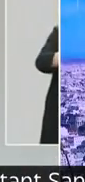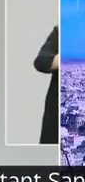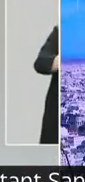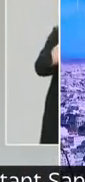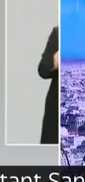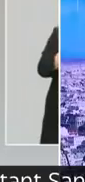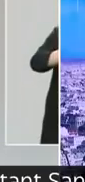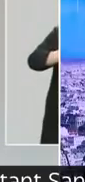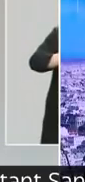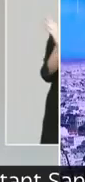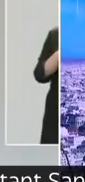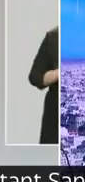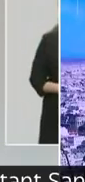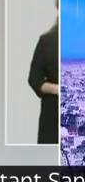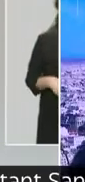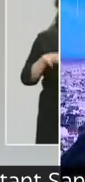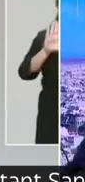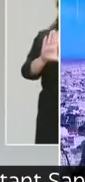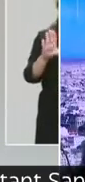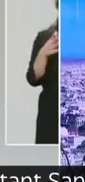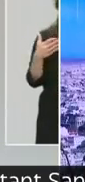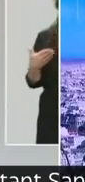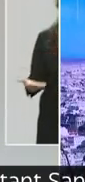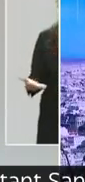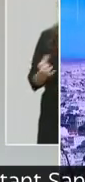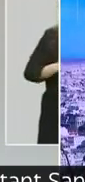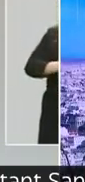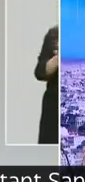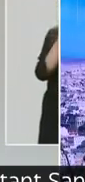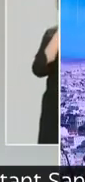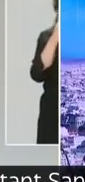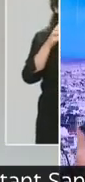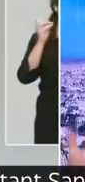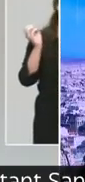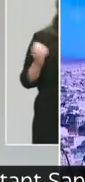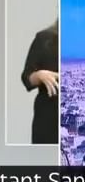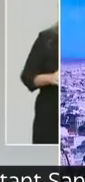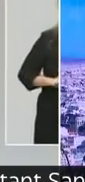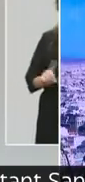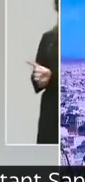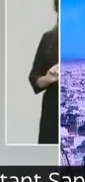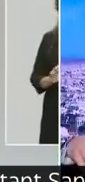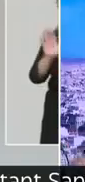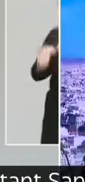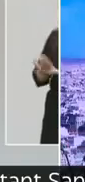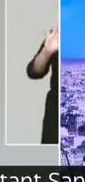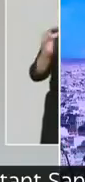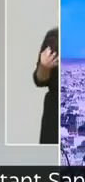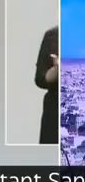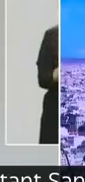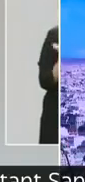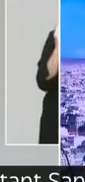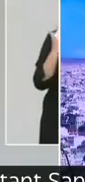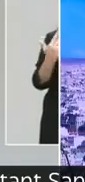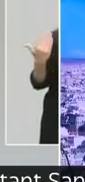ces gens-là, ils ne vont pas au vaccinodrome. Ce n'est pas eux qui vont dans les grands centres, mais il faut que ça soit la stratégie de aller vers. Donc, il faut que ça soit le maillage de proximité.